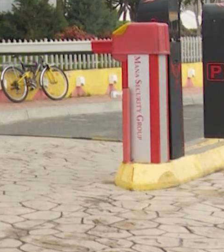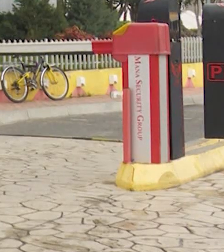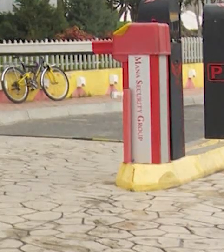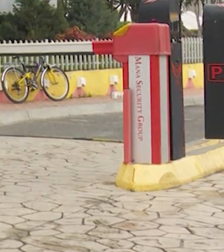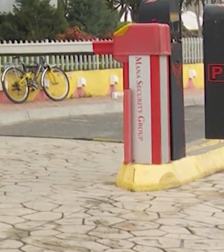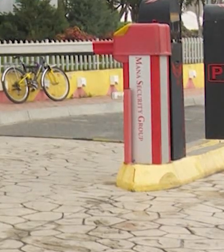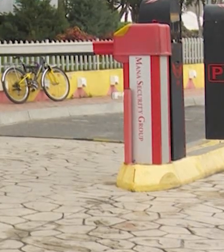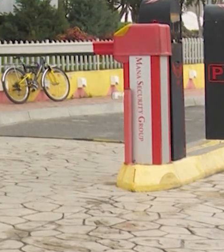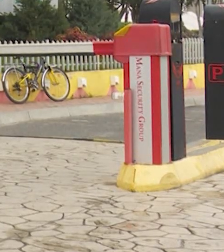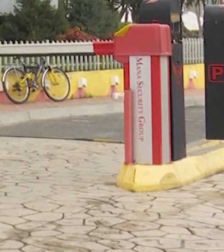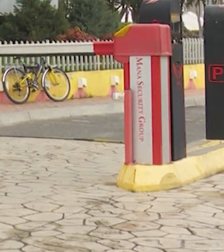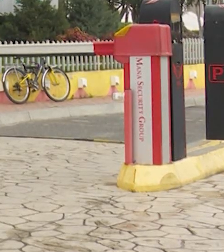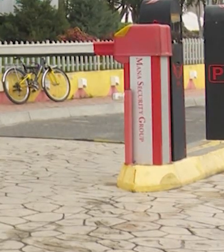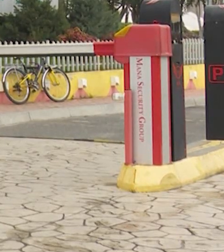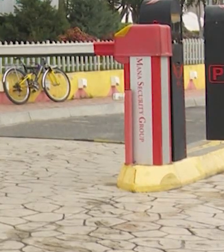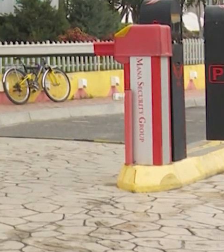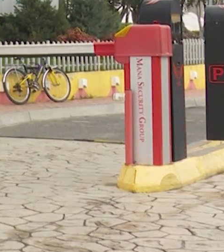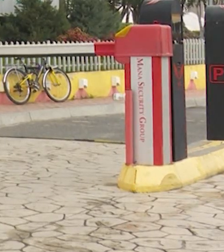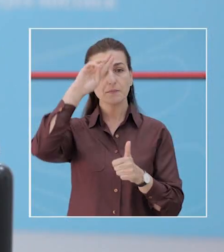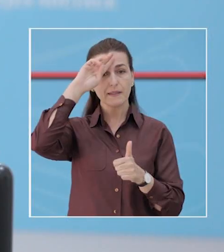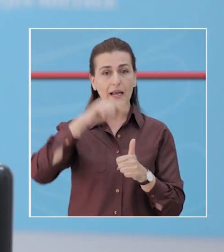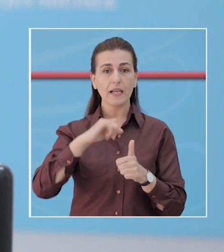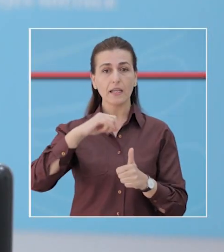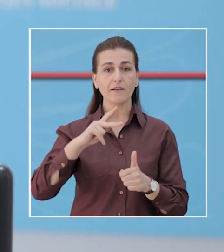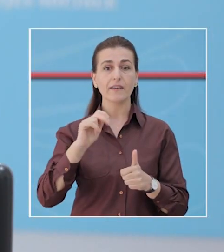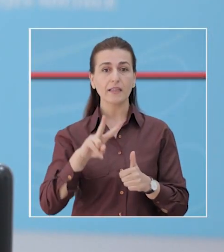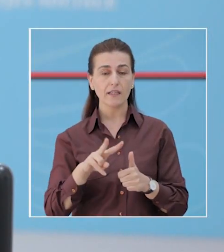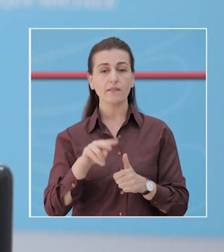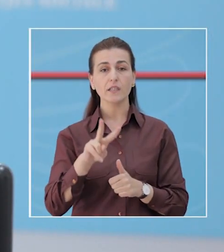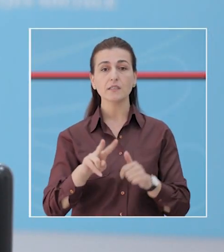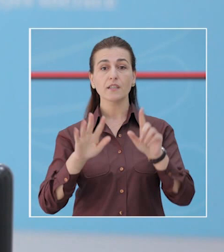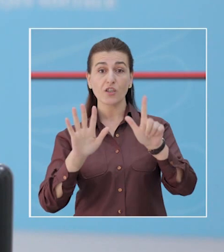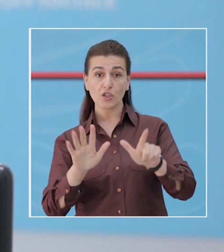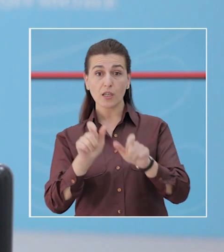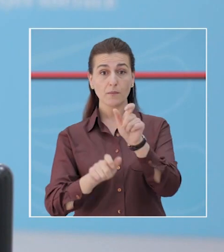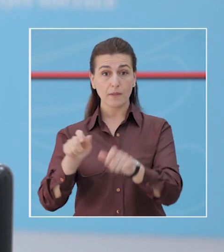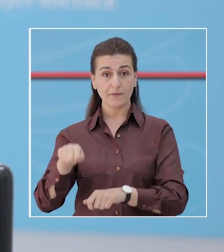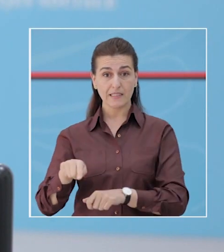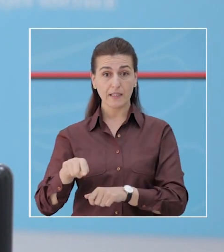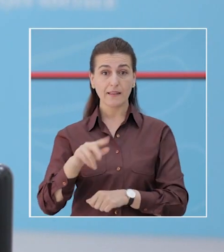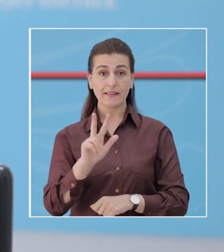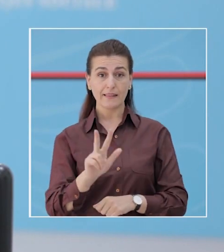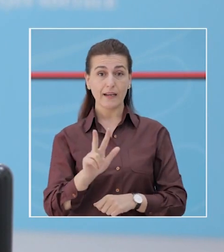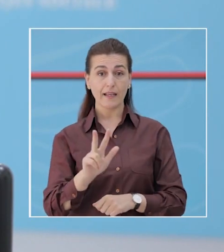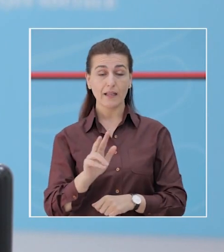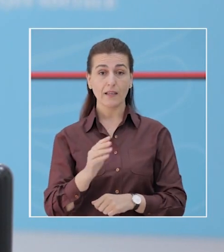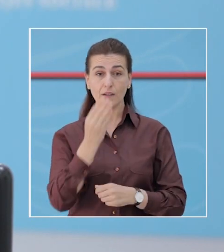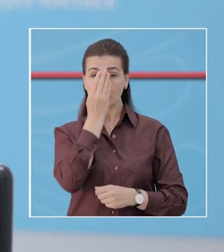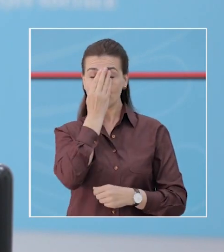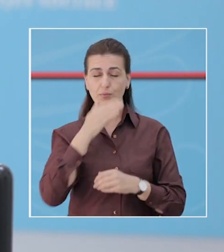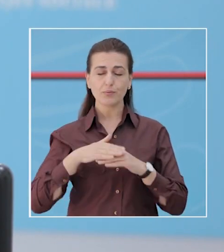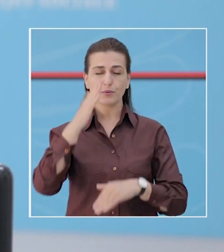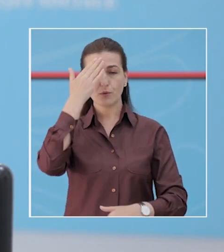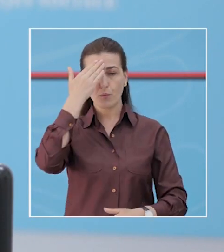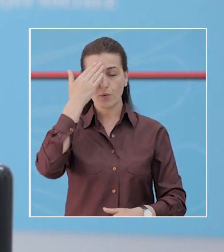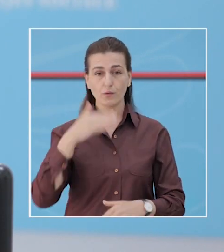Shërbimin mjekësor për e marin 32 persona. Shërbimin infektiv aktualisht janë 27 të shëtruar, 3 pacient prejtyre janë